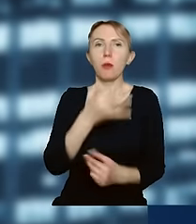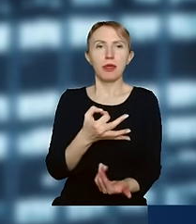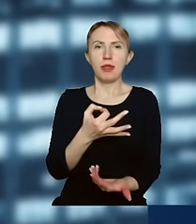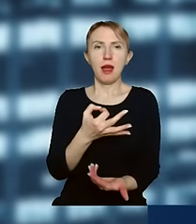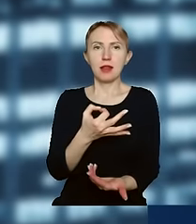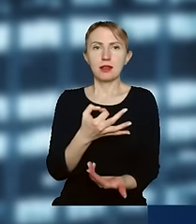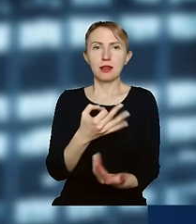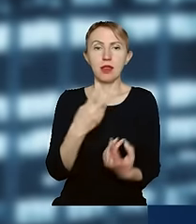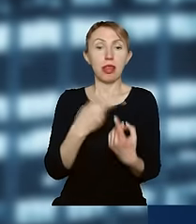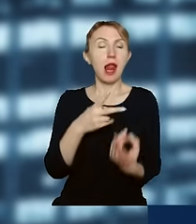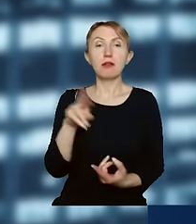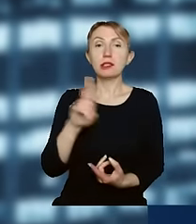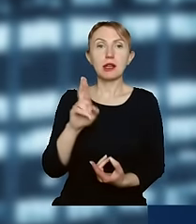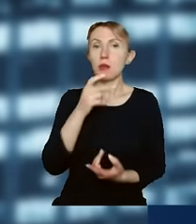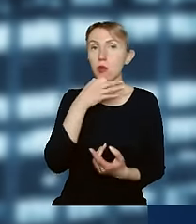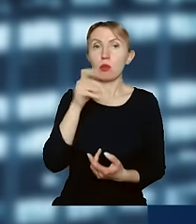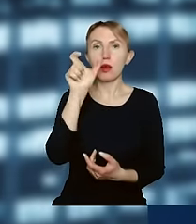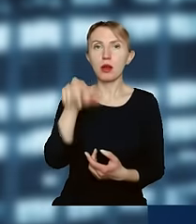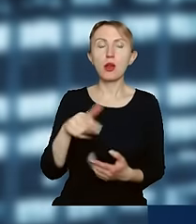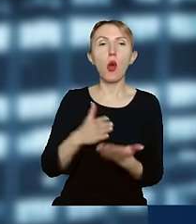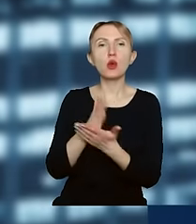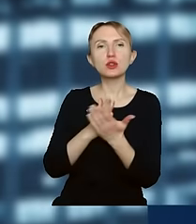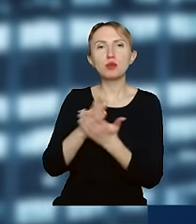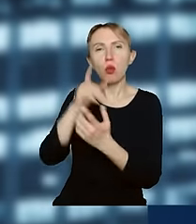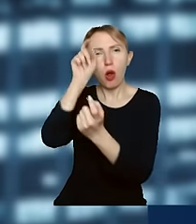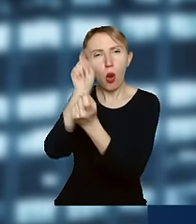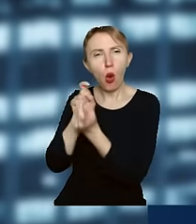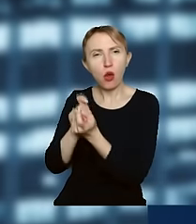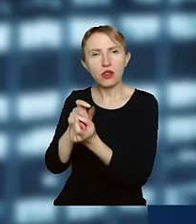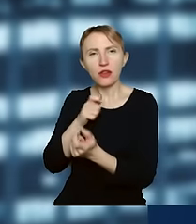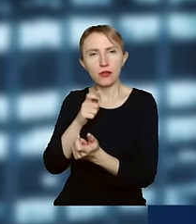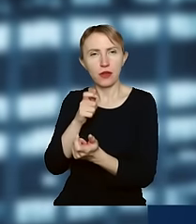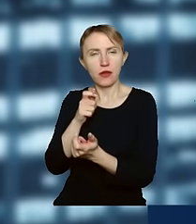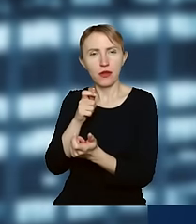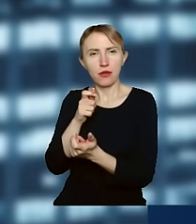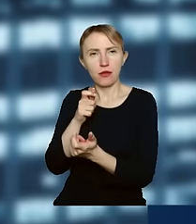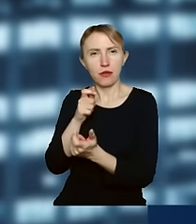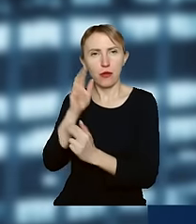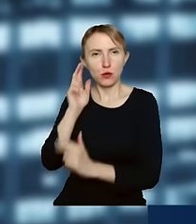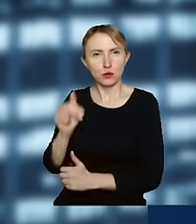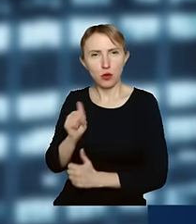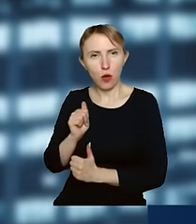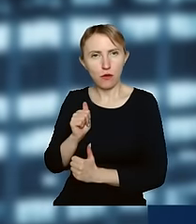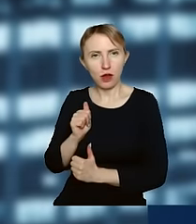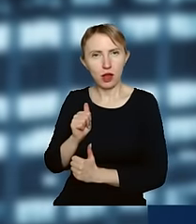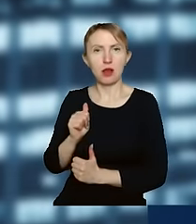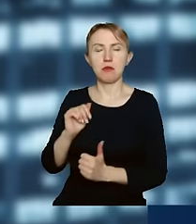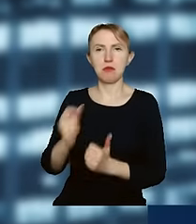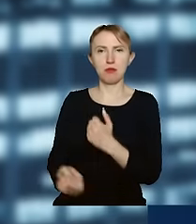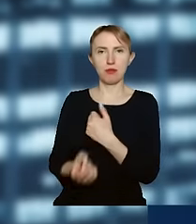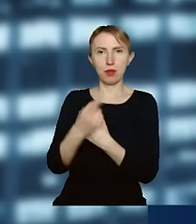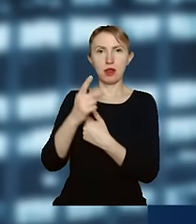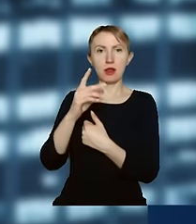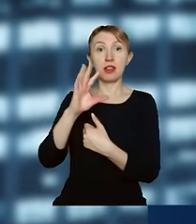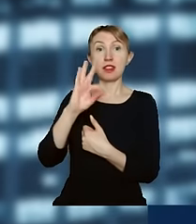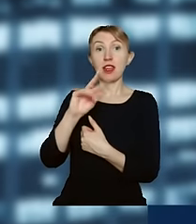z Republiki o służbę kontrwywiadu wojskowego i dziwnym trafem TVP